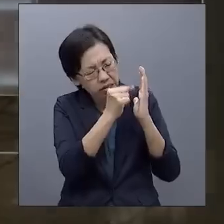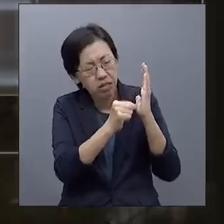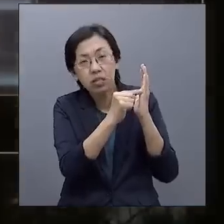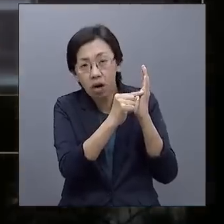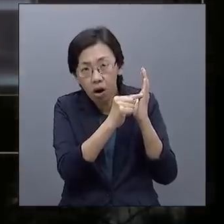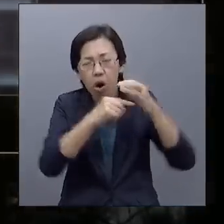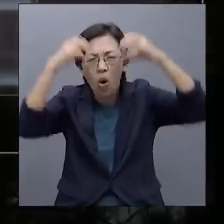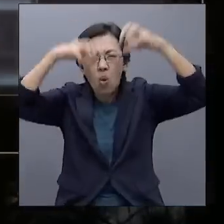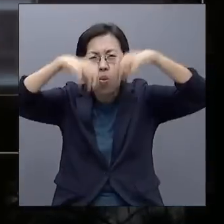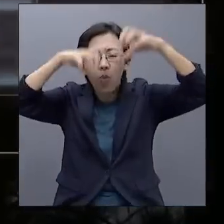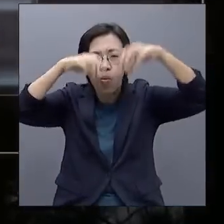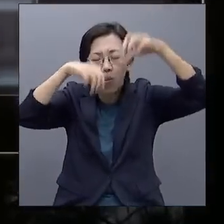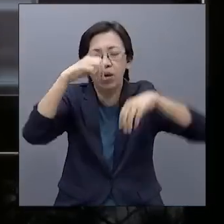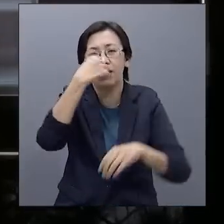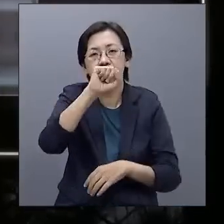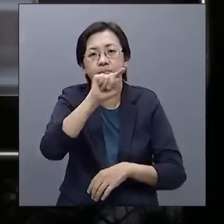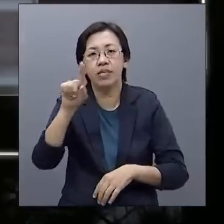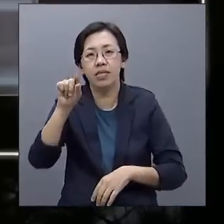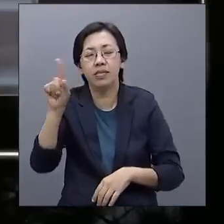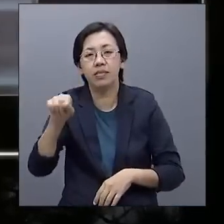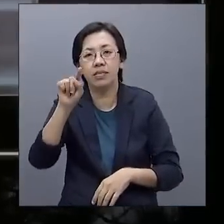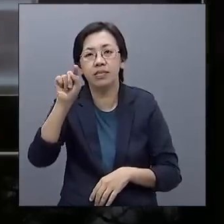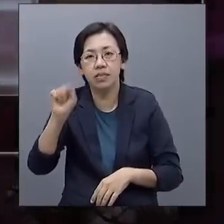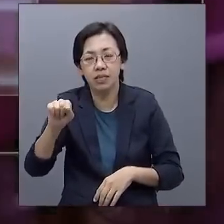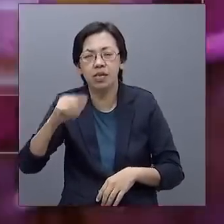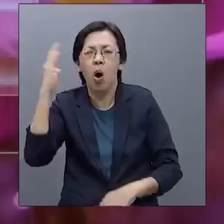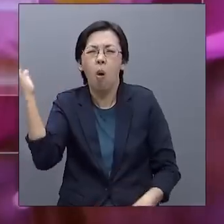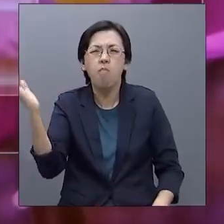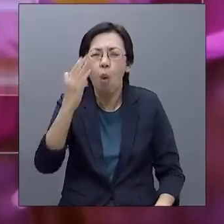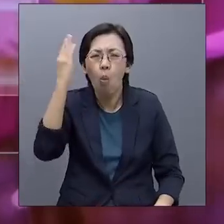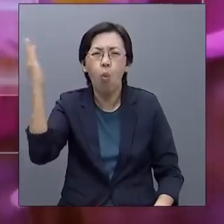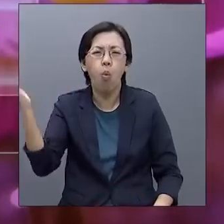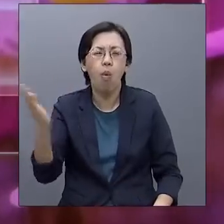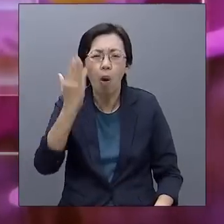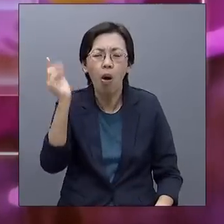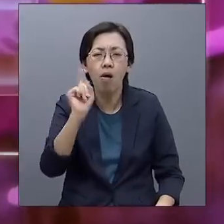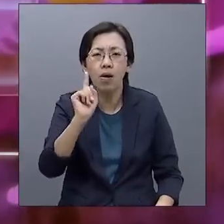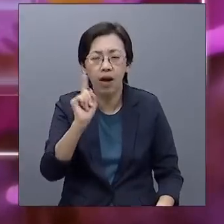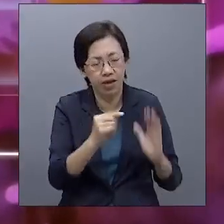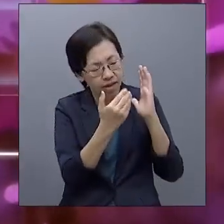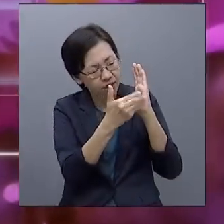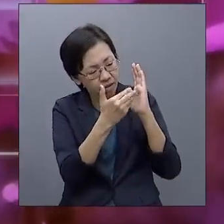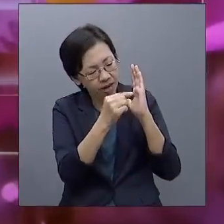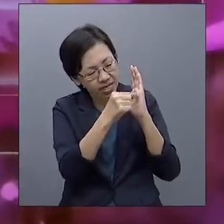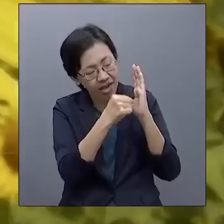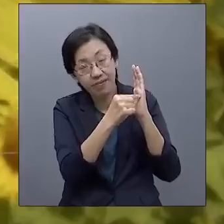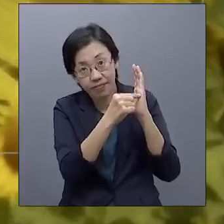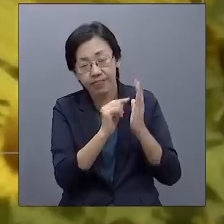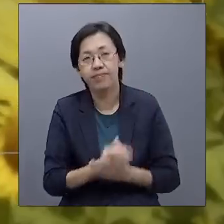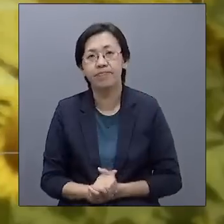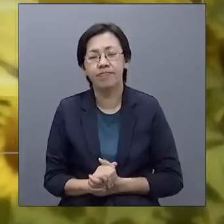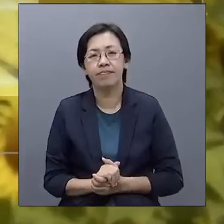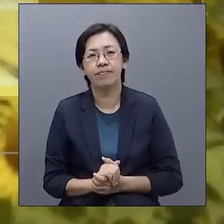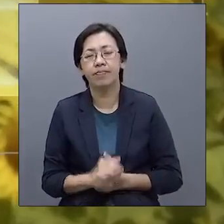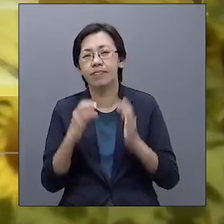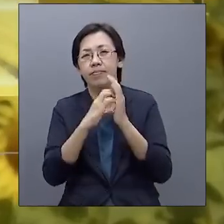และมีฝนฟ้าคะนอง 10-20% ของพื้นที่กับมีลมกระโชกแรงบางแห่งส่วนมากทางตอนล่างของภาคภา